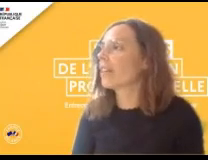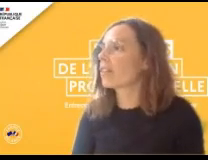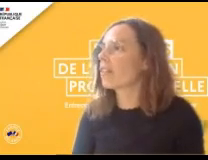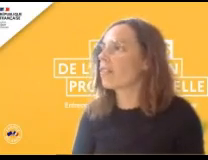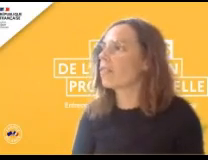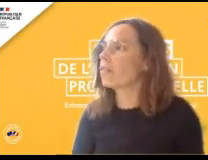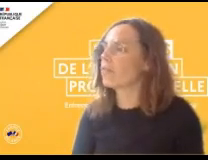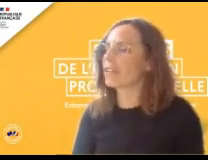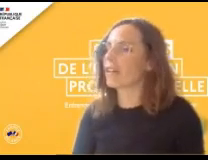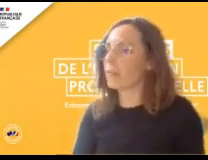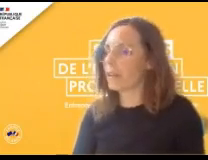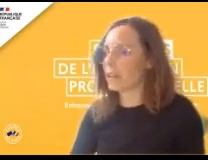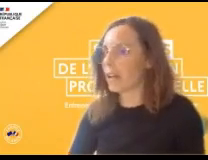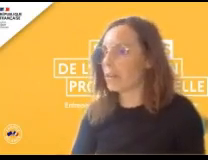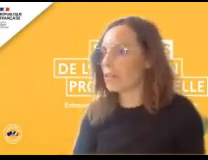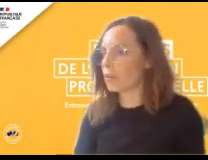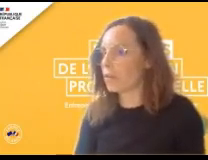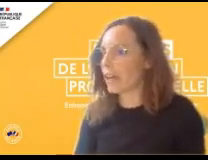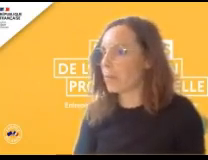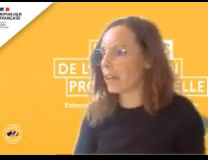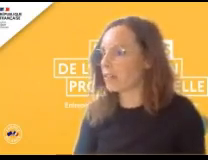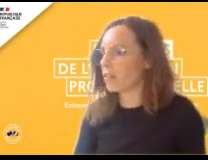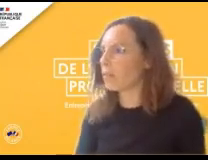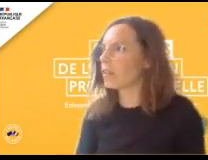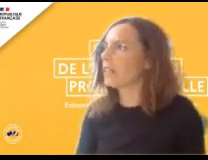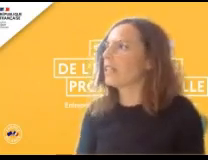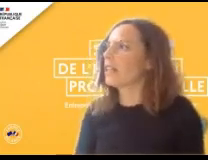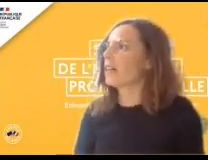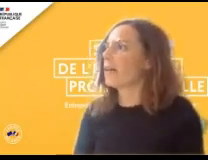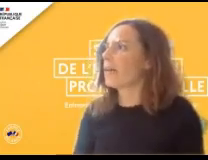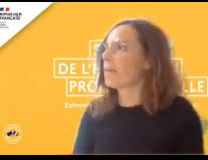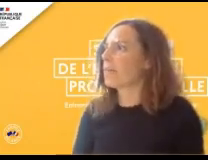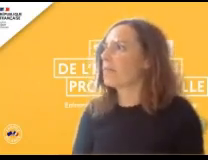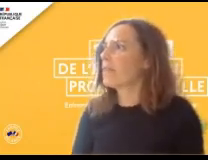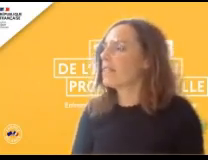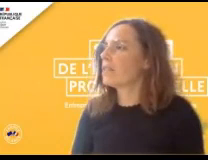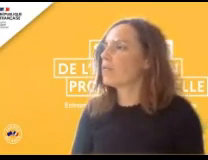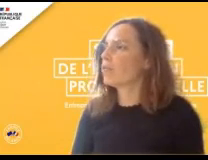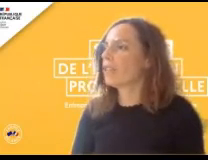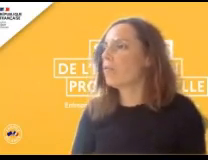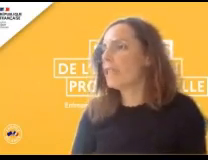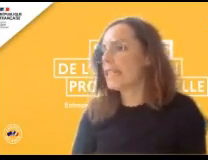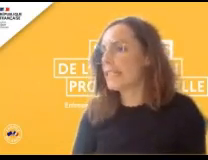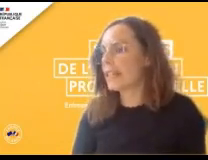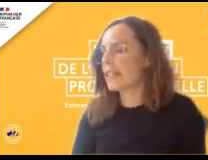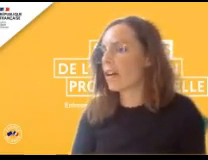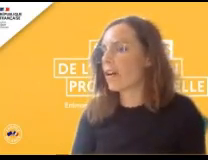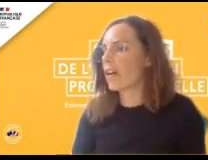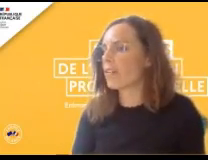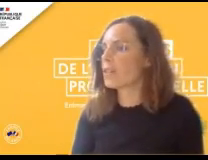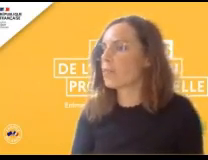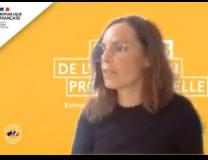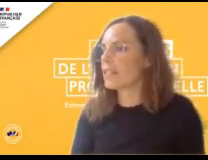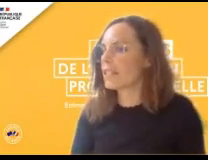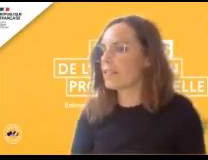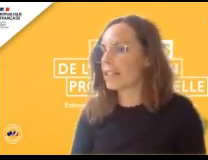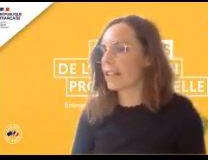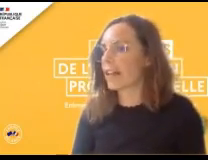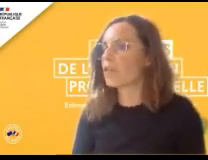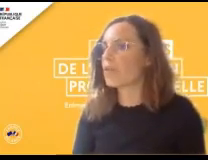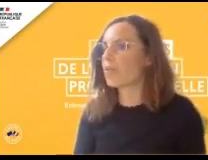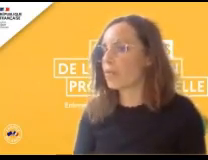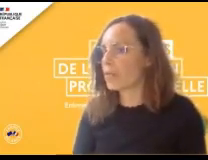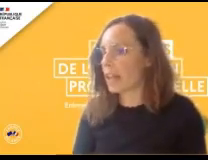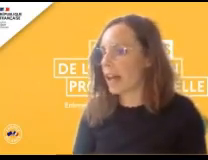en ayant 24 ans, vous pouvez être accompagné par la mission locale, par exemple. Mais si vous souhaitez mobiliser un dispositif